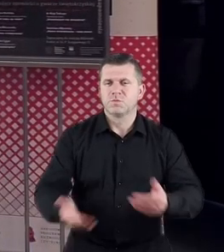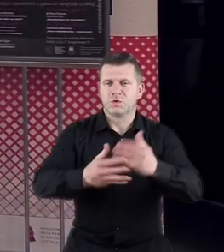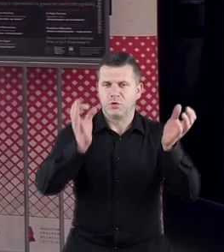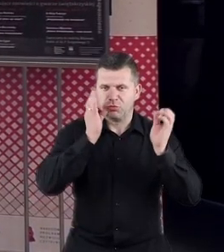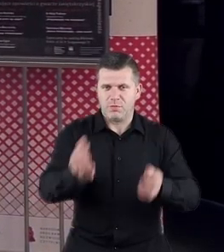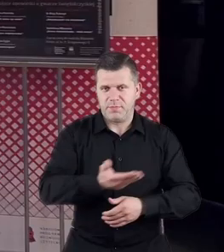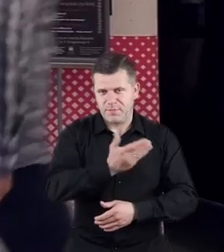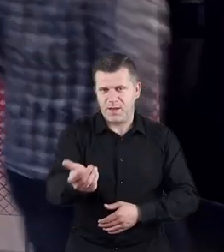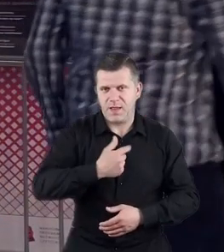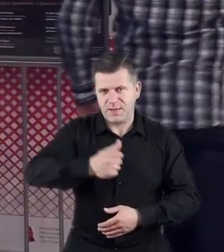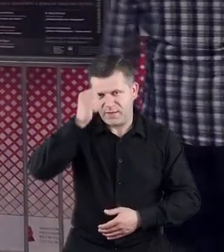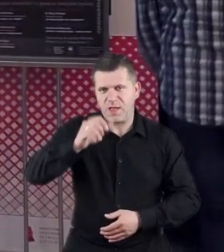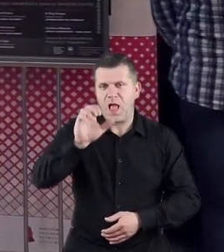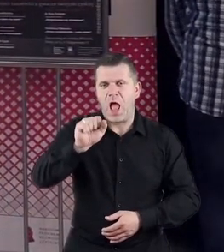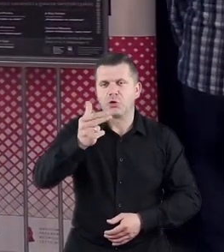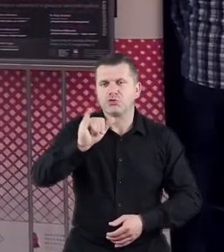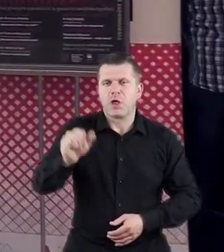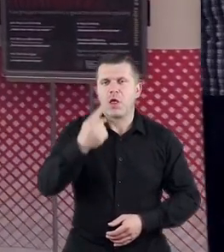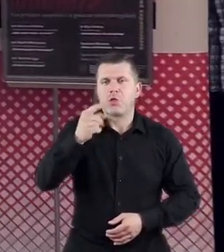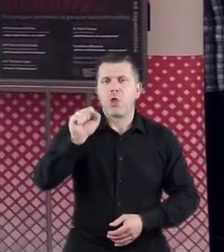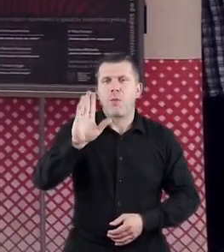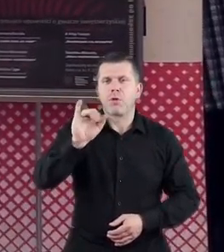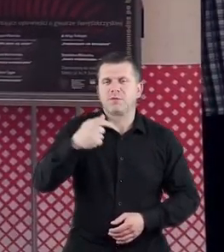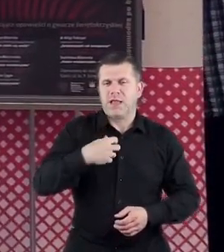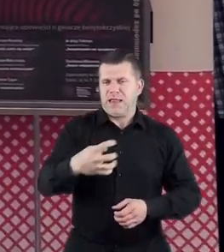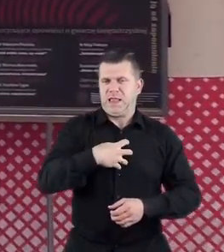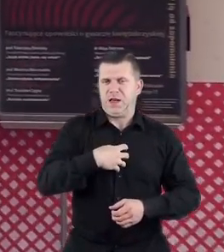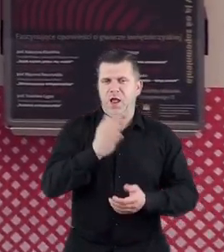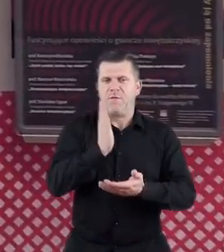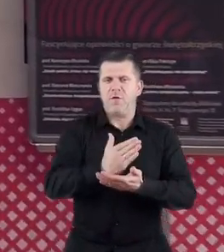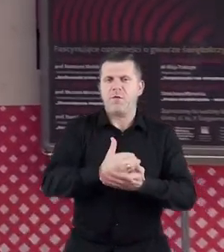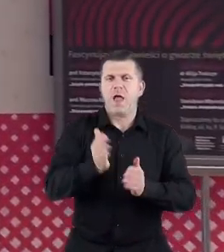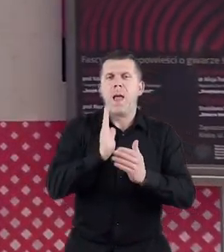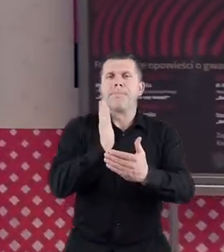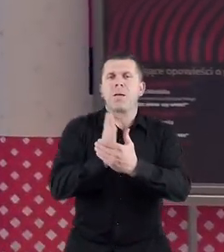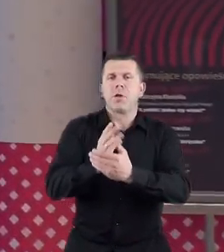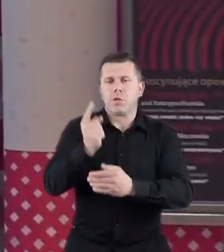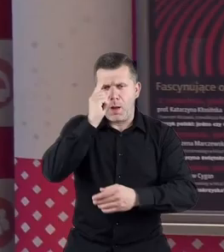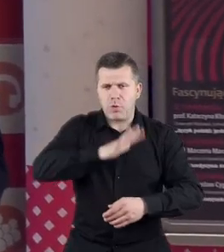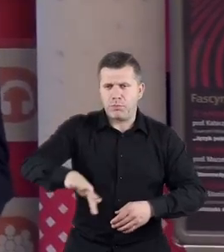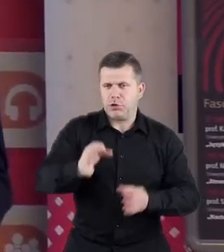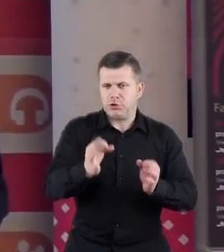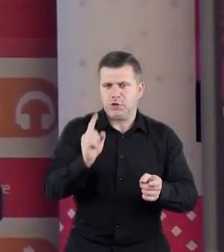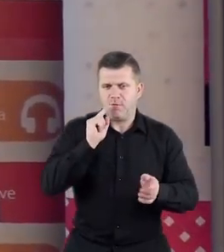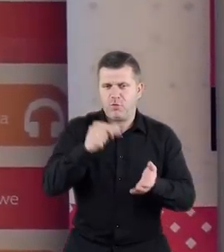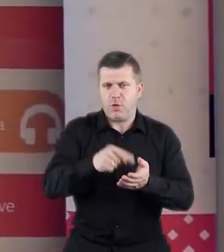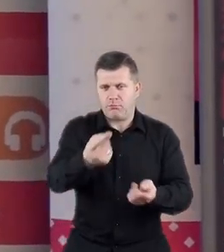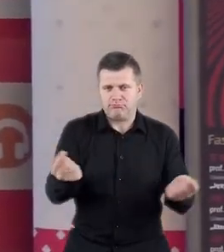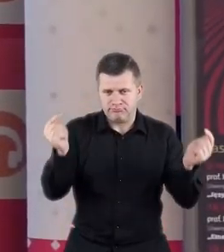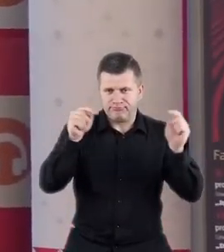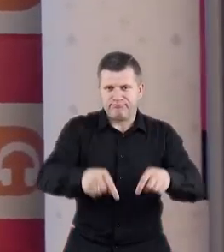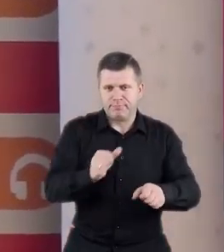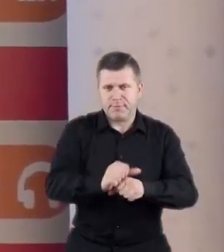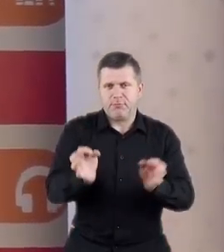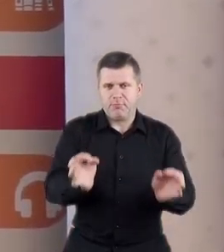Dzień dobry Państwu. Ja nazywam się Andrzej Dąbrowski. Jestem dyrektorem Wojewódzkiej Biblioteki Publicznej, czyli tej instytucji, w której Państwo właśnie